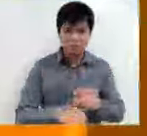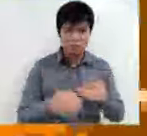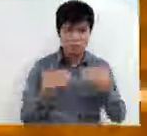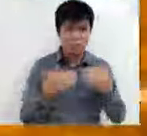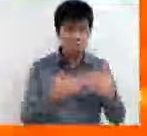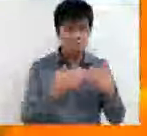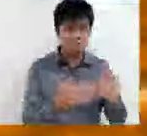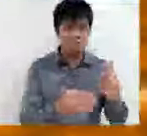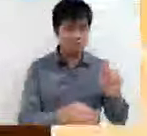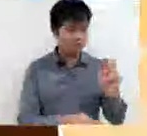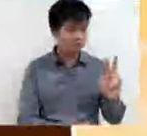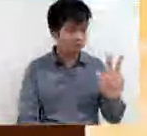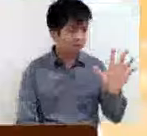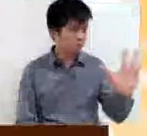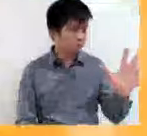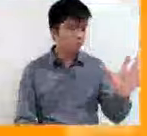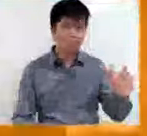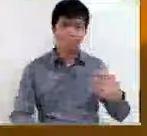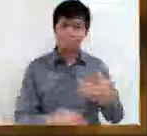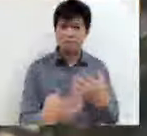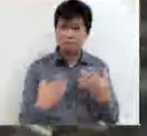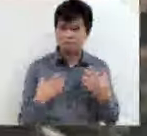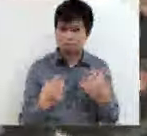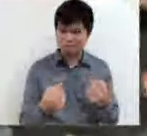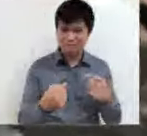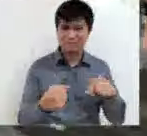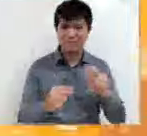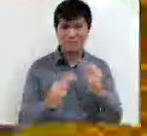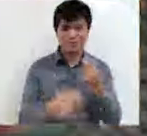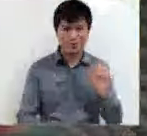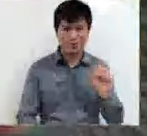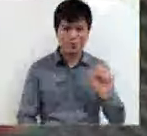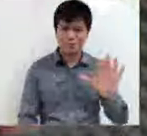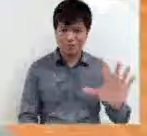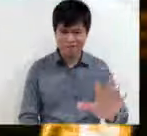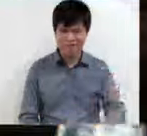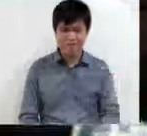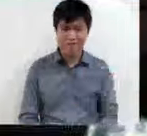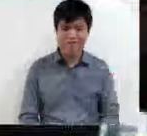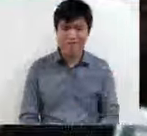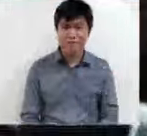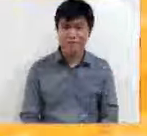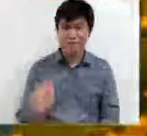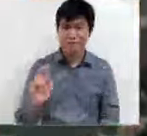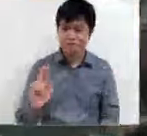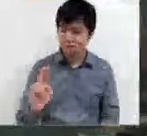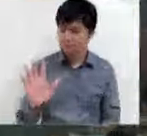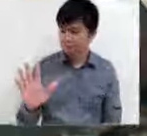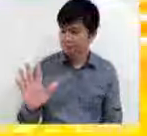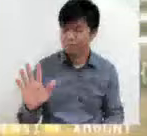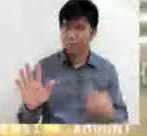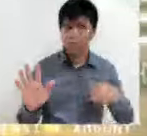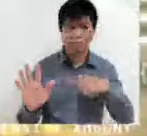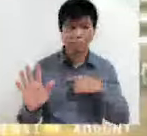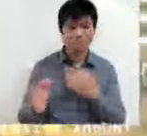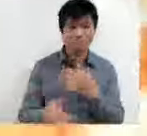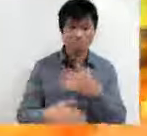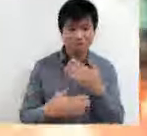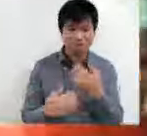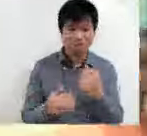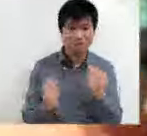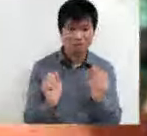sa pagpapalakas ng News 5. TV5 is so happy na Jiggy has decided to become part